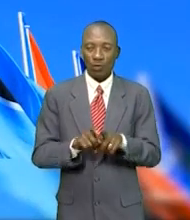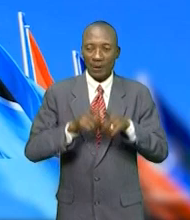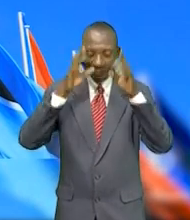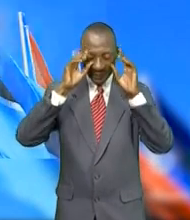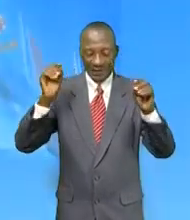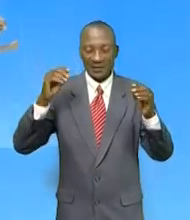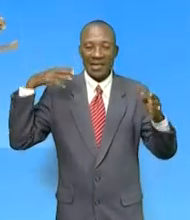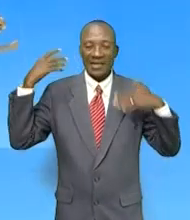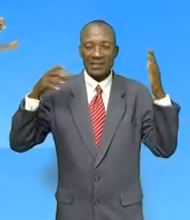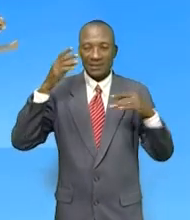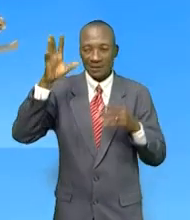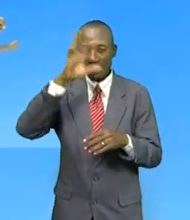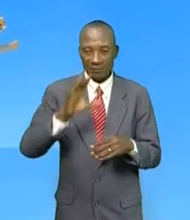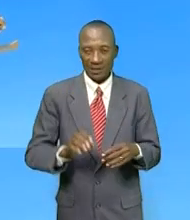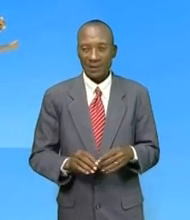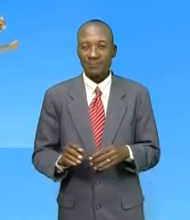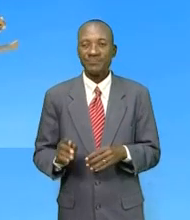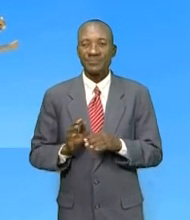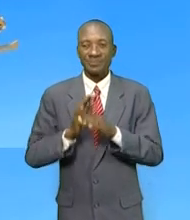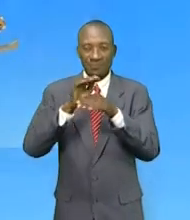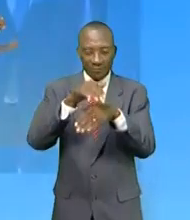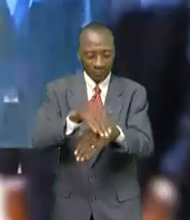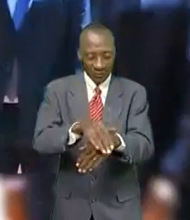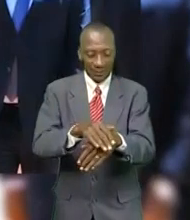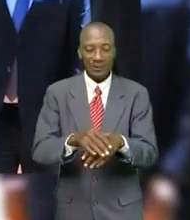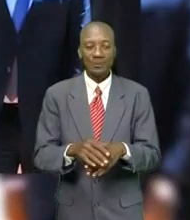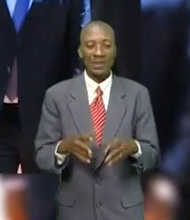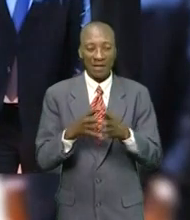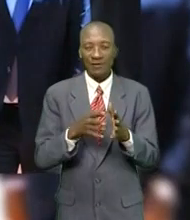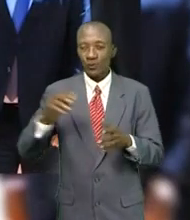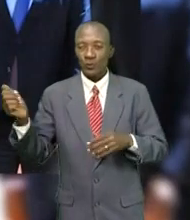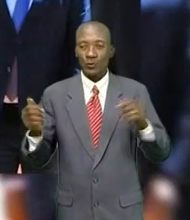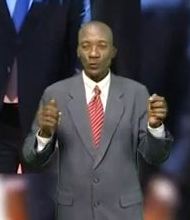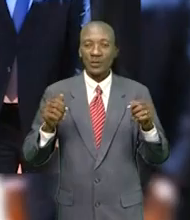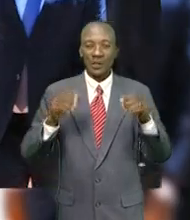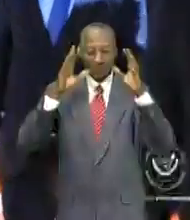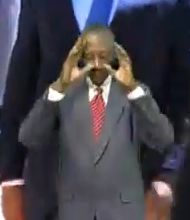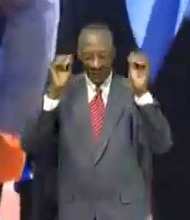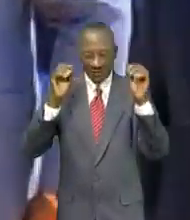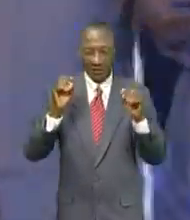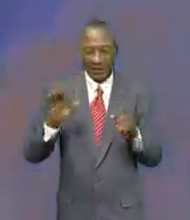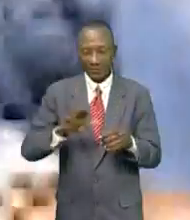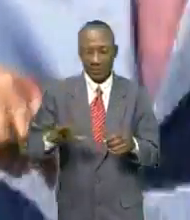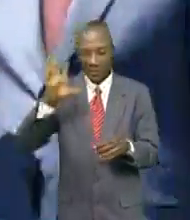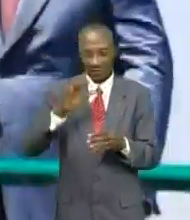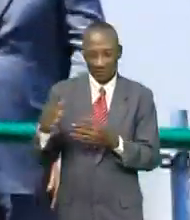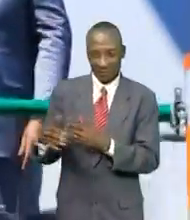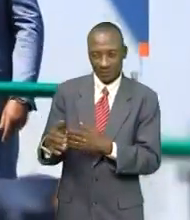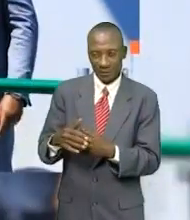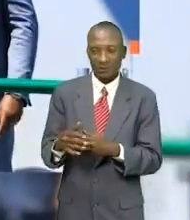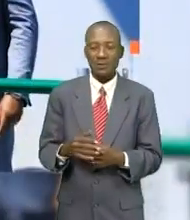à Livingstone, où il a pris part aux côtés des autres chefs d'État à la cérémonie de la mise en service du pont de